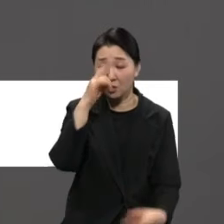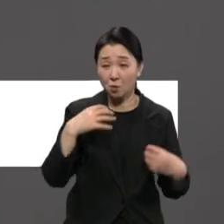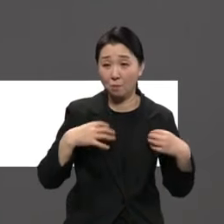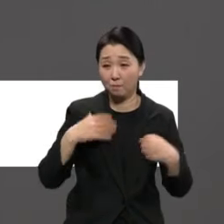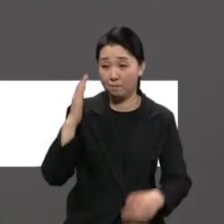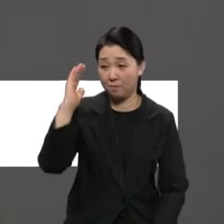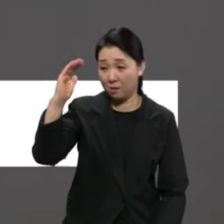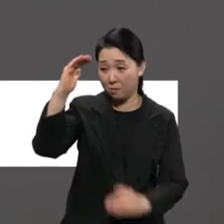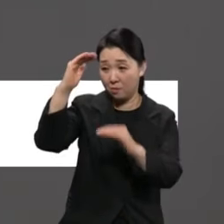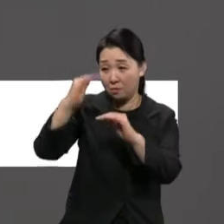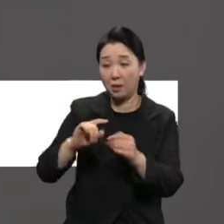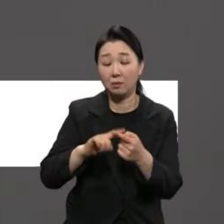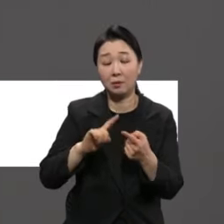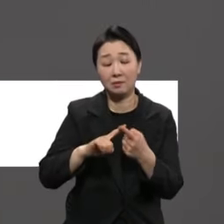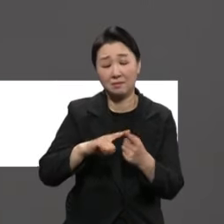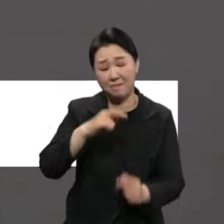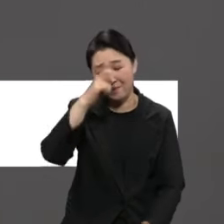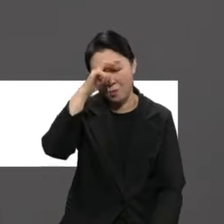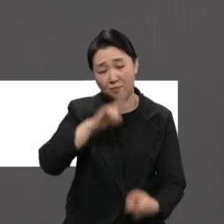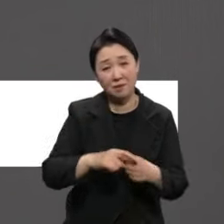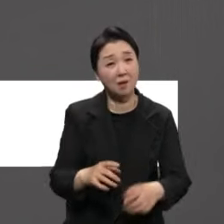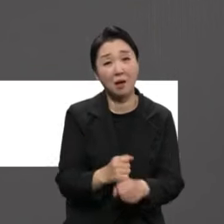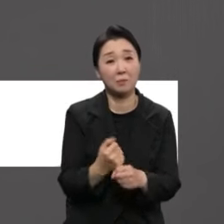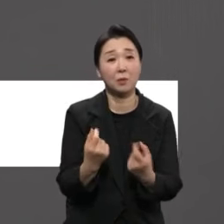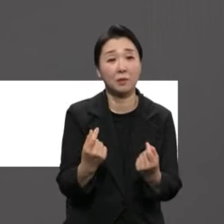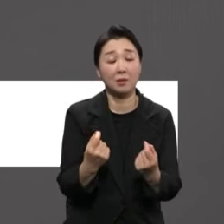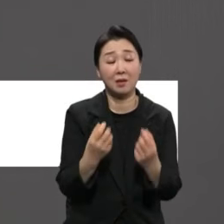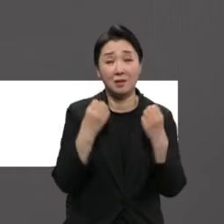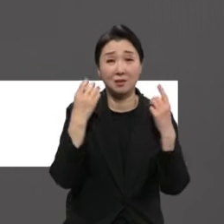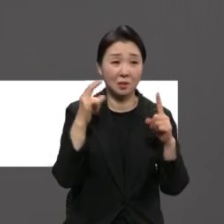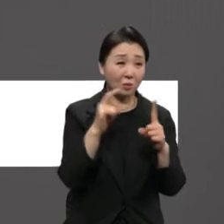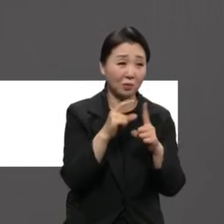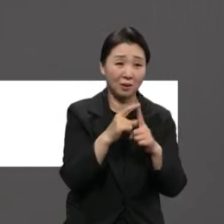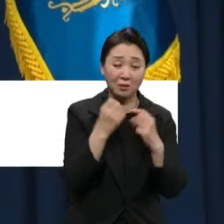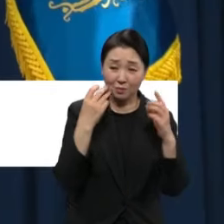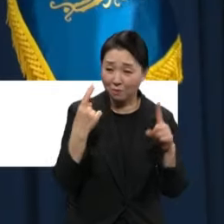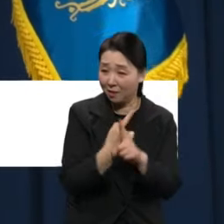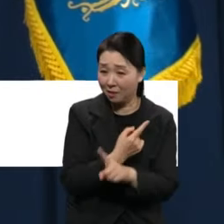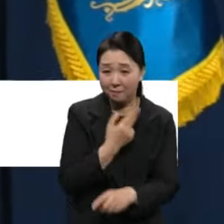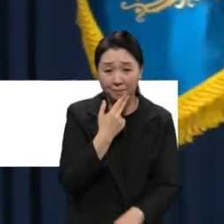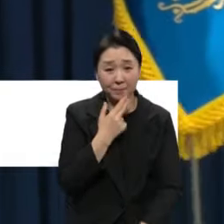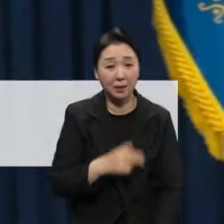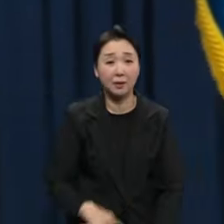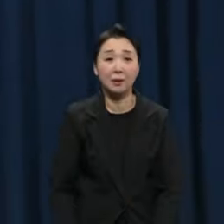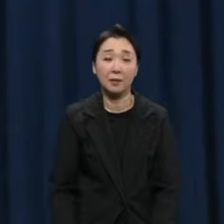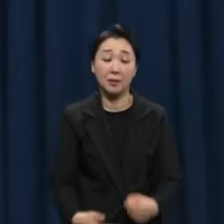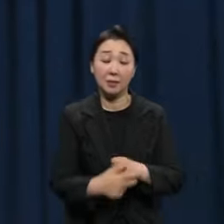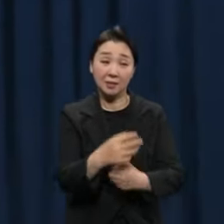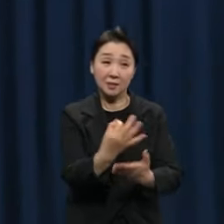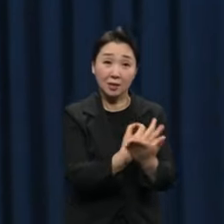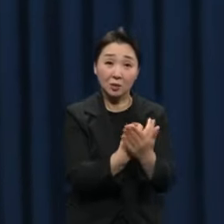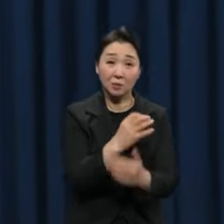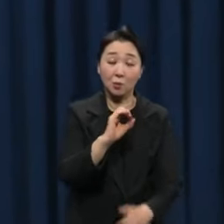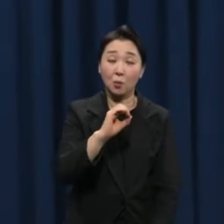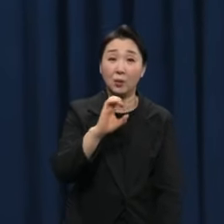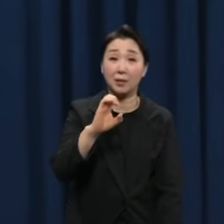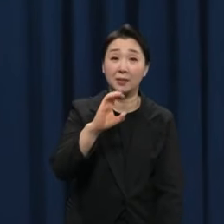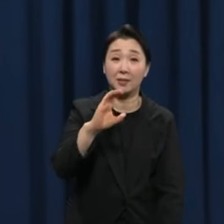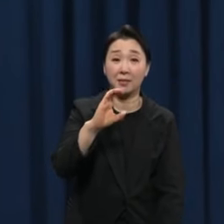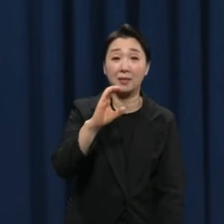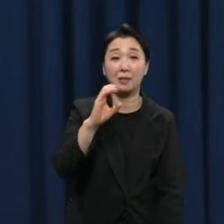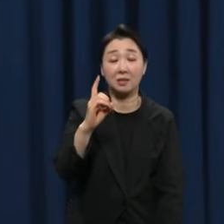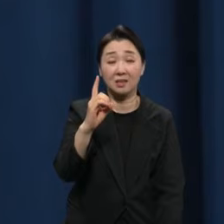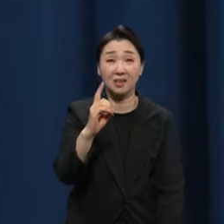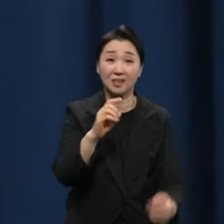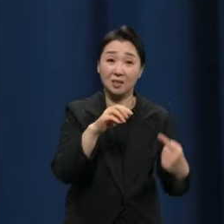내용들의 총합이라고 생각합니다. 새로운 단어가 들어간 게 없었거든요. 의사 수입이 OECD 1위라거나 수입